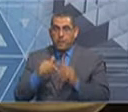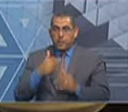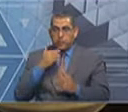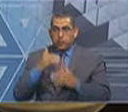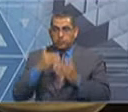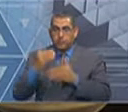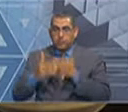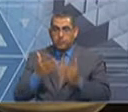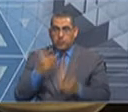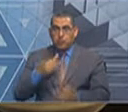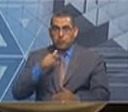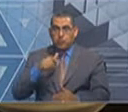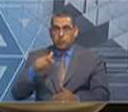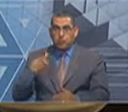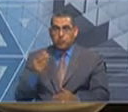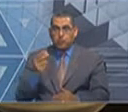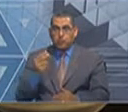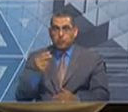مستوى